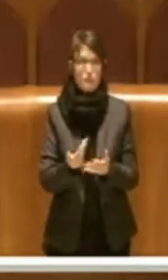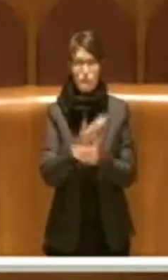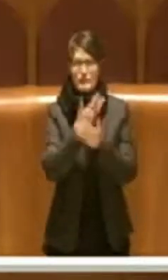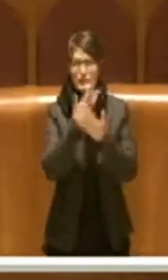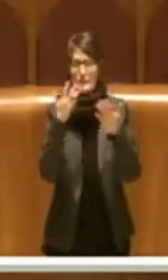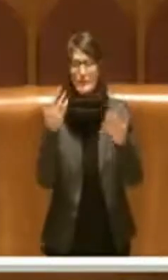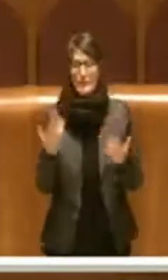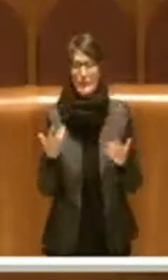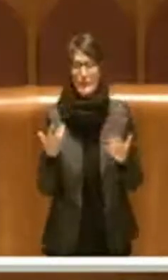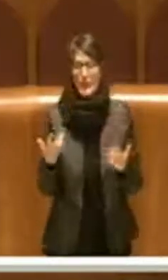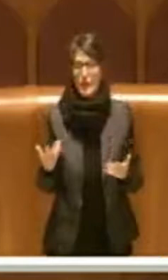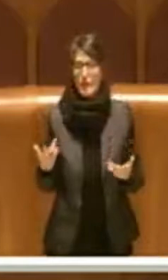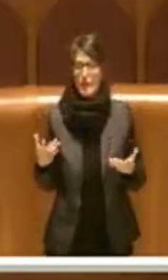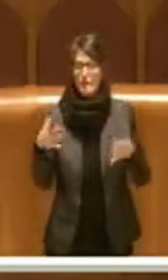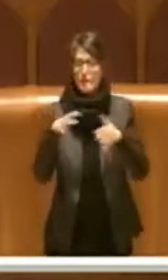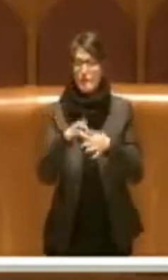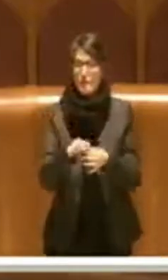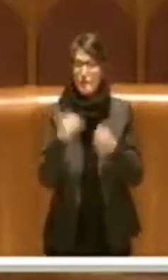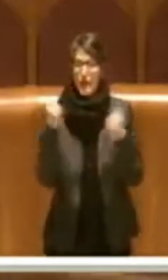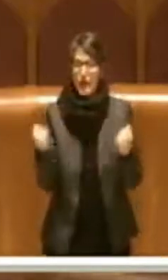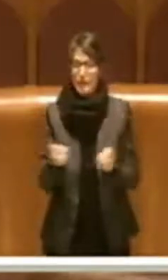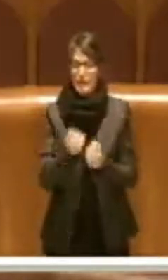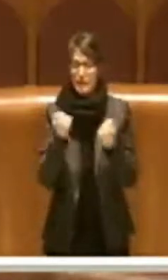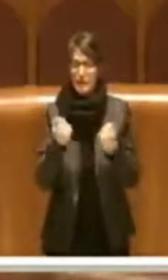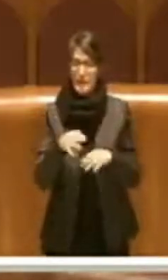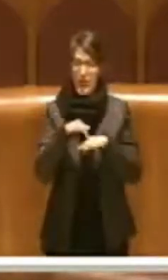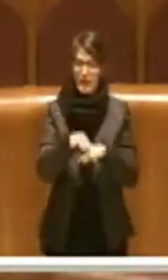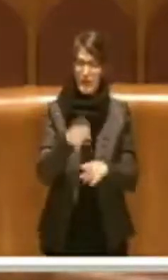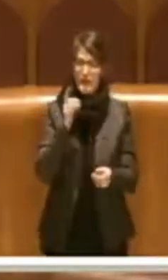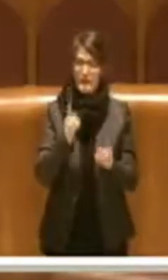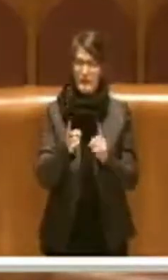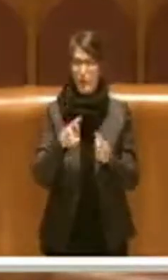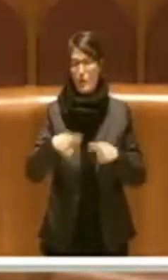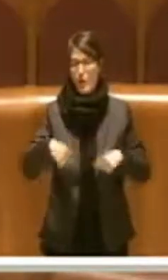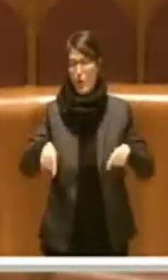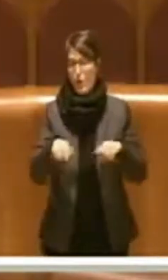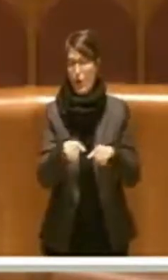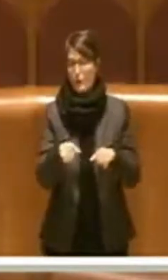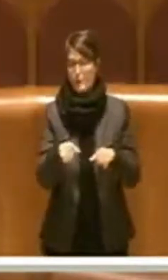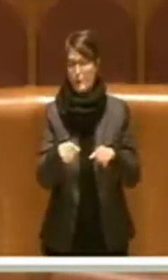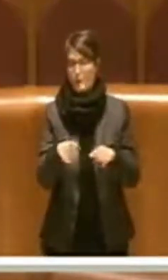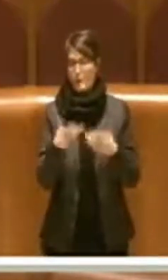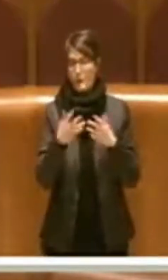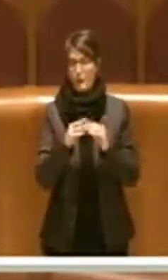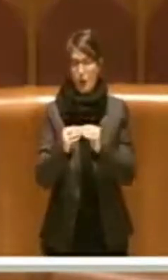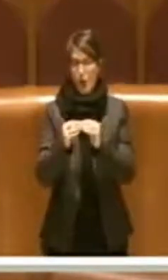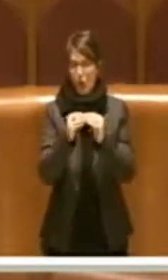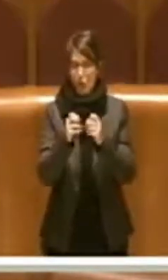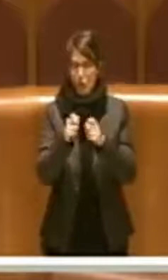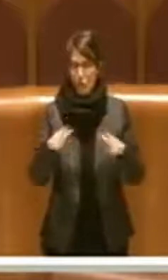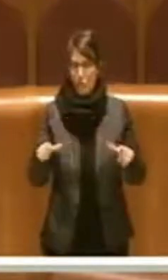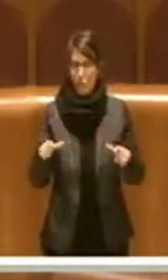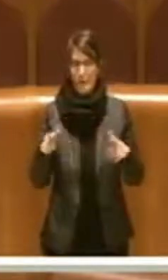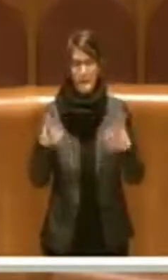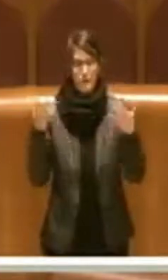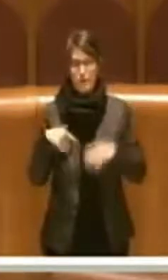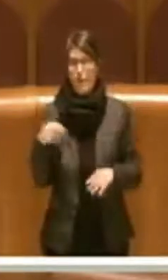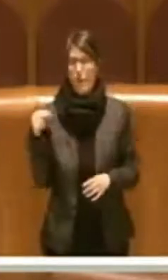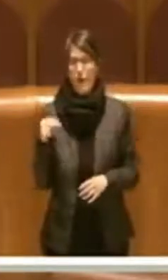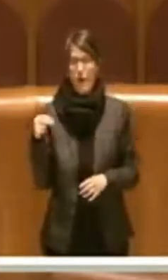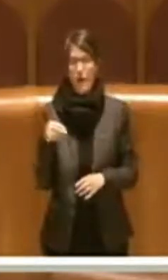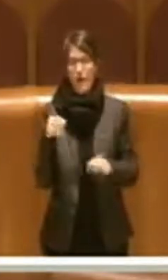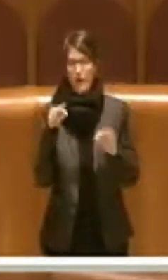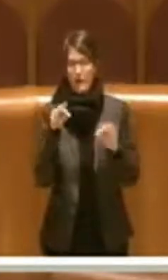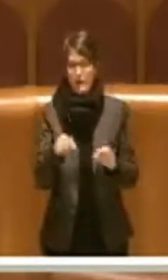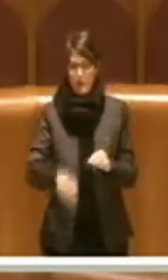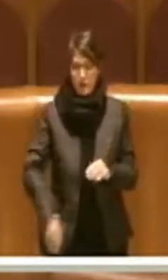con l'attività e con gli indirizzi politici che la Commissione urbanistica ha sempre dato in questi anni